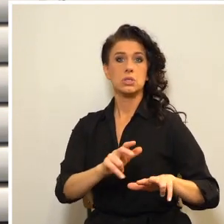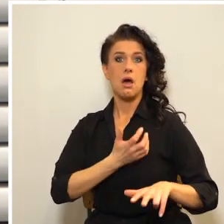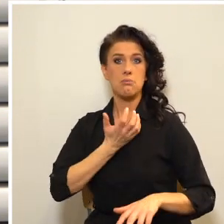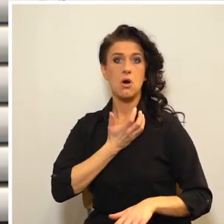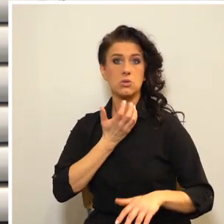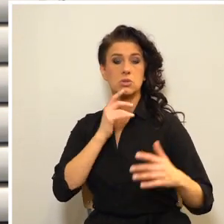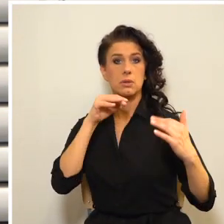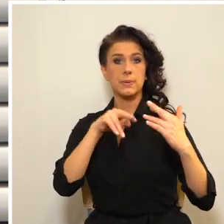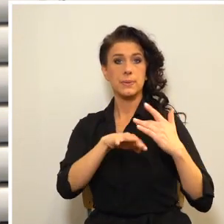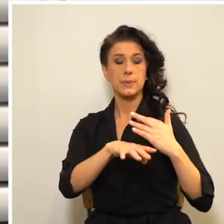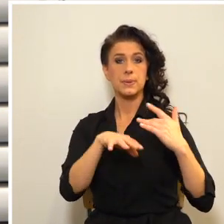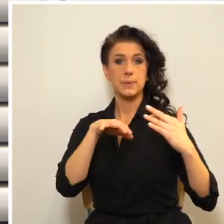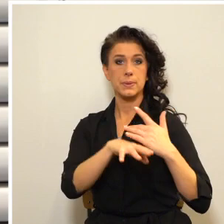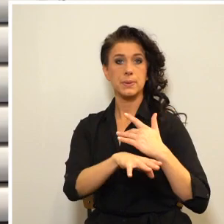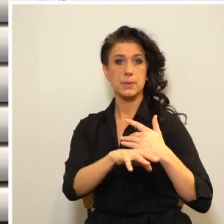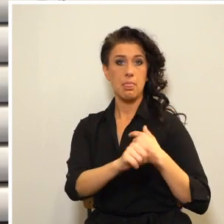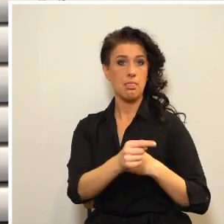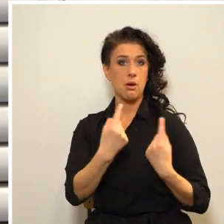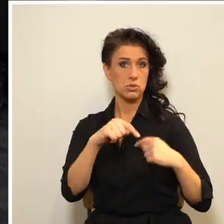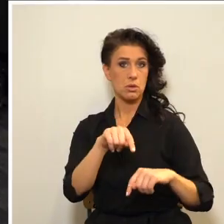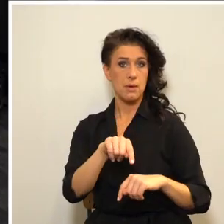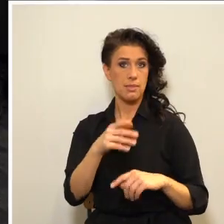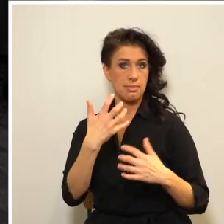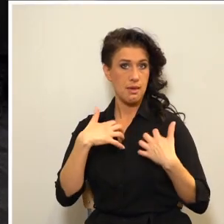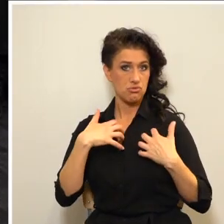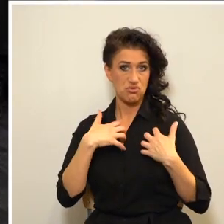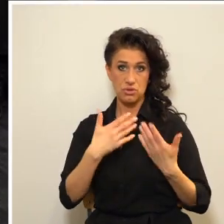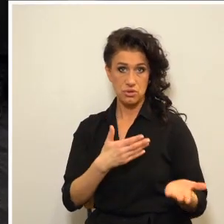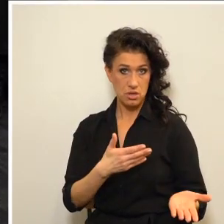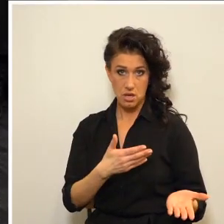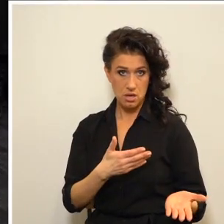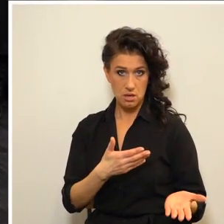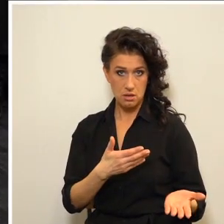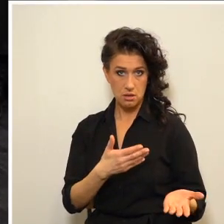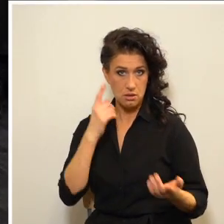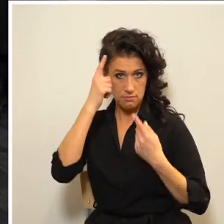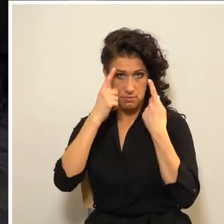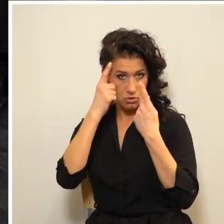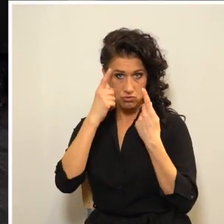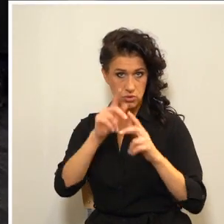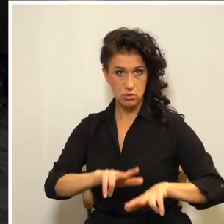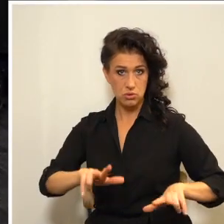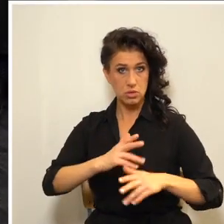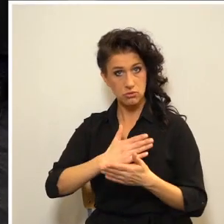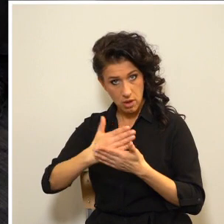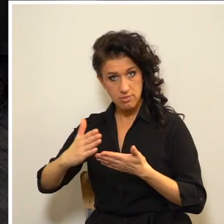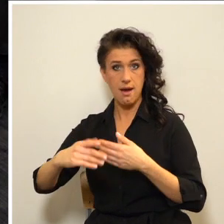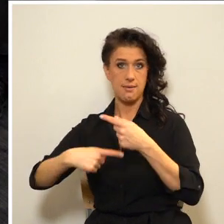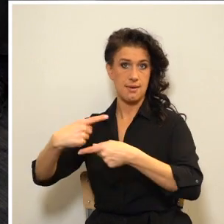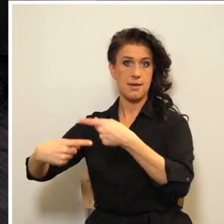pogodzić się z myślą o tym że ta osoba już nie żyje z o.o nie